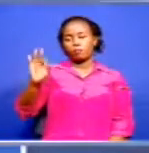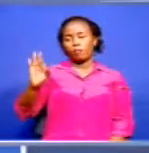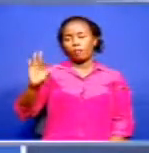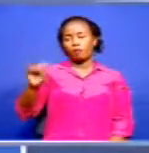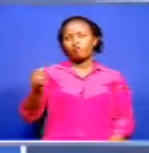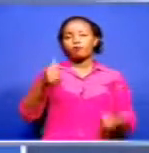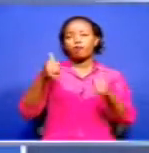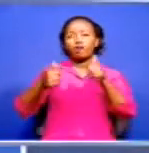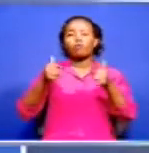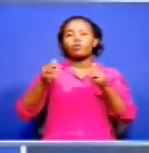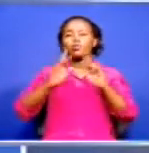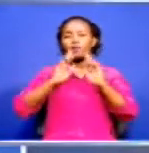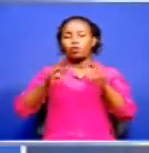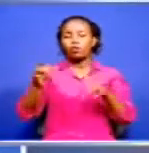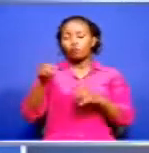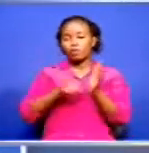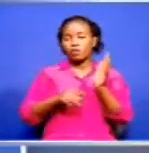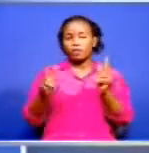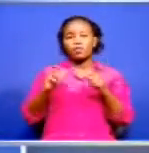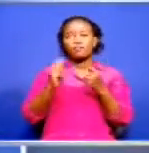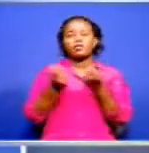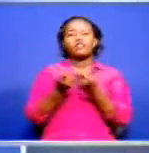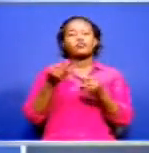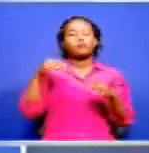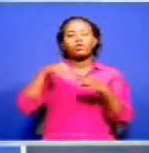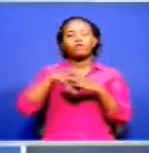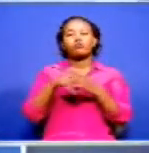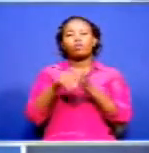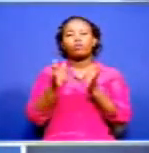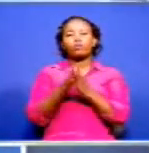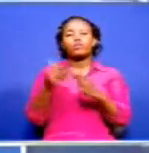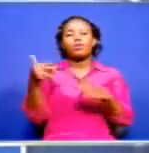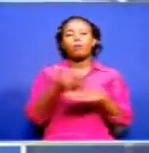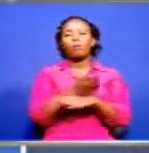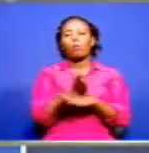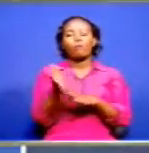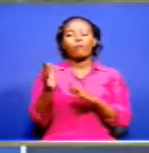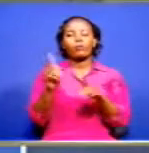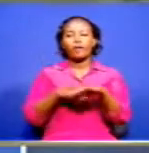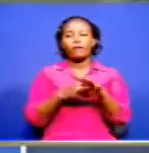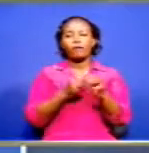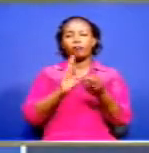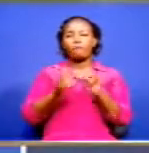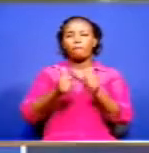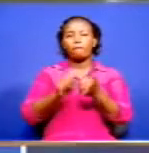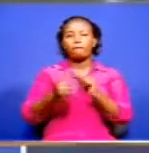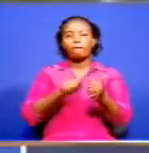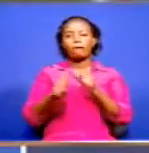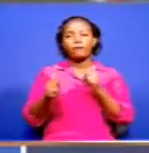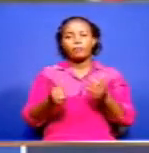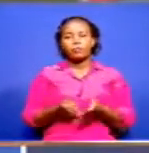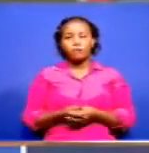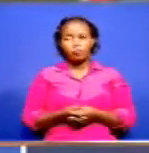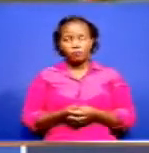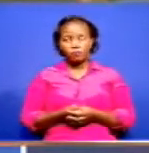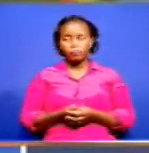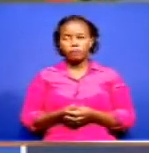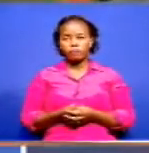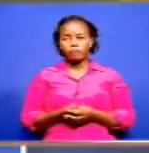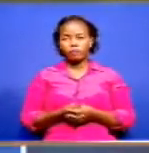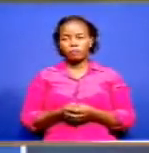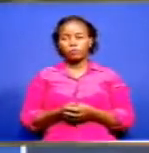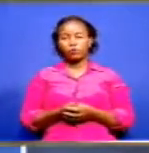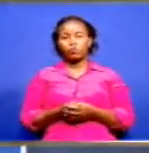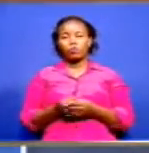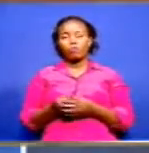habari kuwa timu hiyo ilihusika na tuhuma za ulaghai michuanoni. Aliachia kubwa kabisa ikakwenda juu. Kwenye